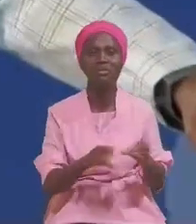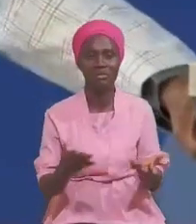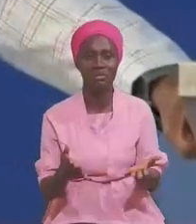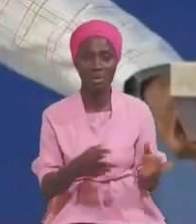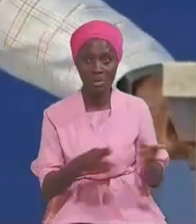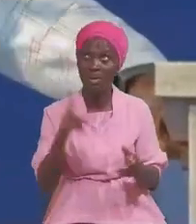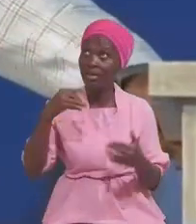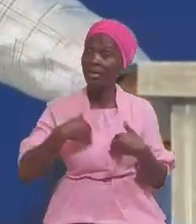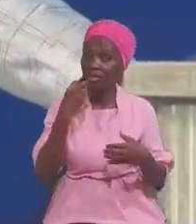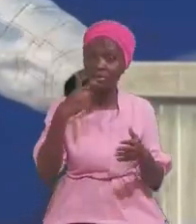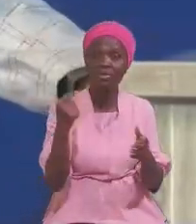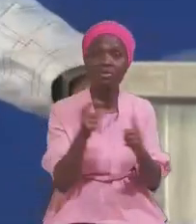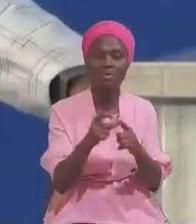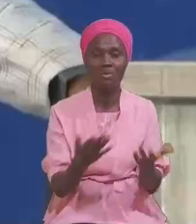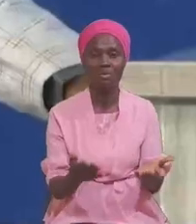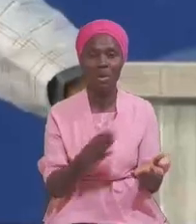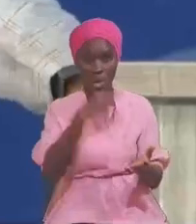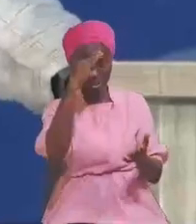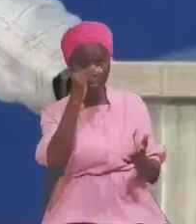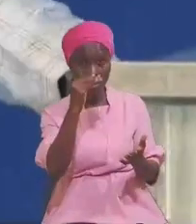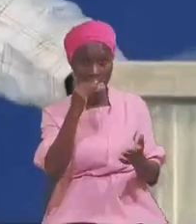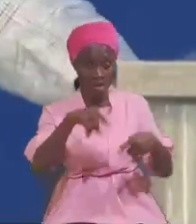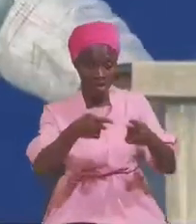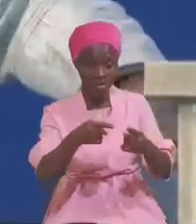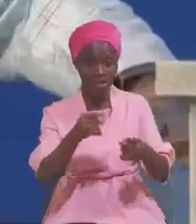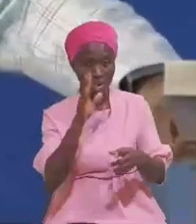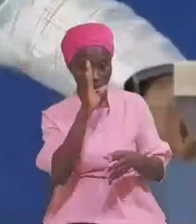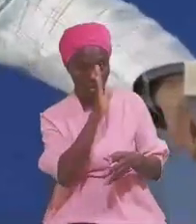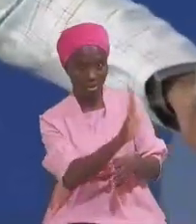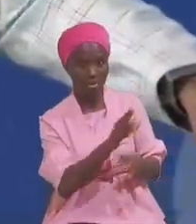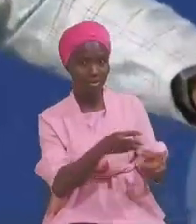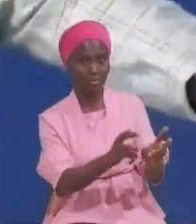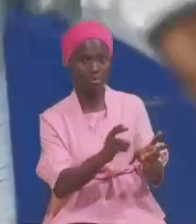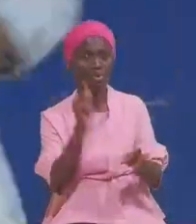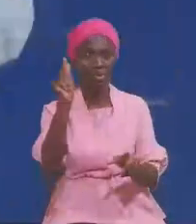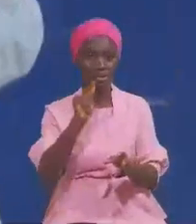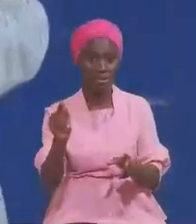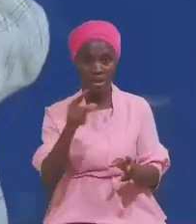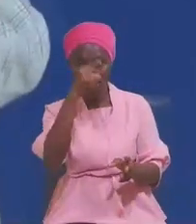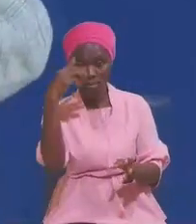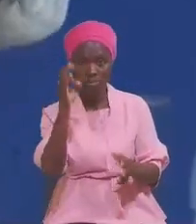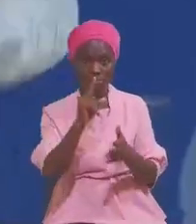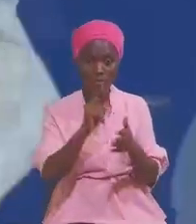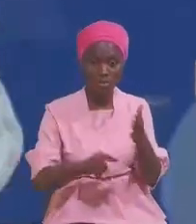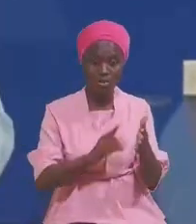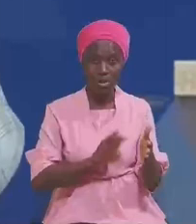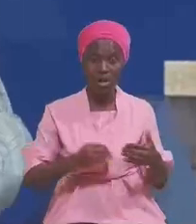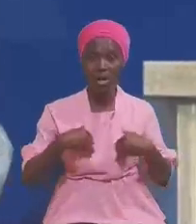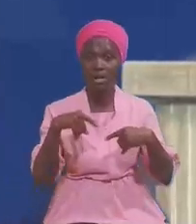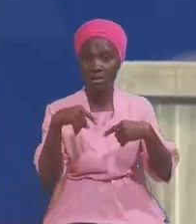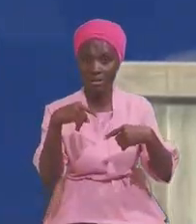Et il est allé. Et il alla. À cause de ce que Christ a dit, il y